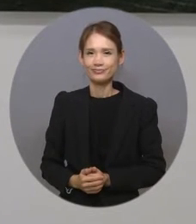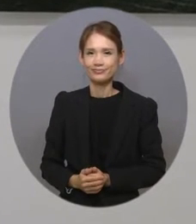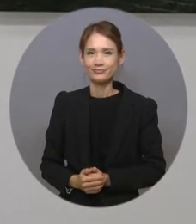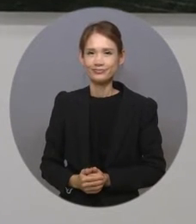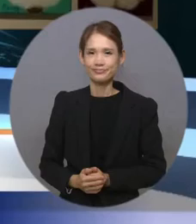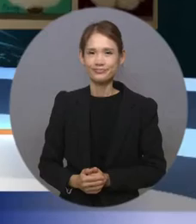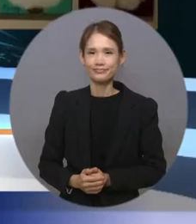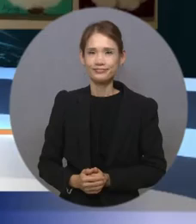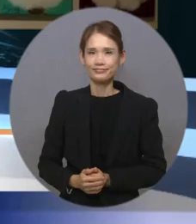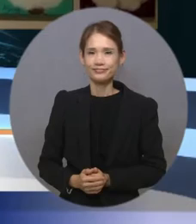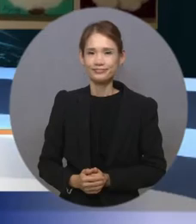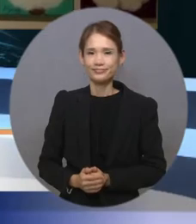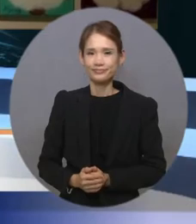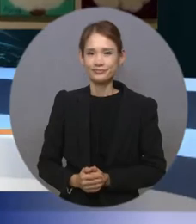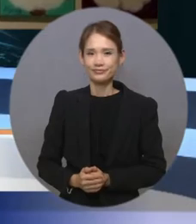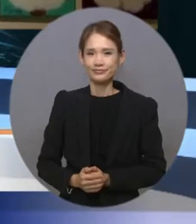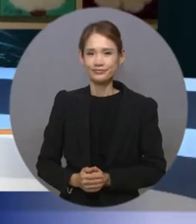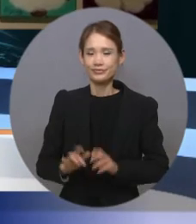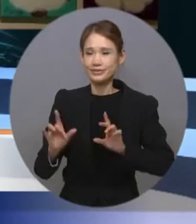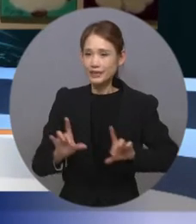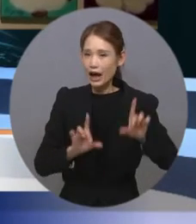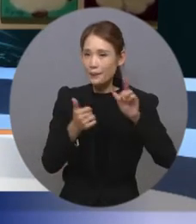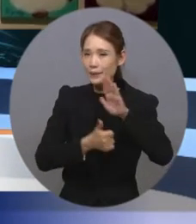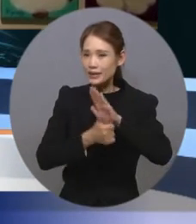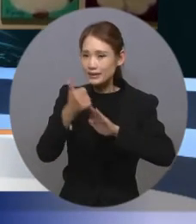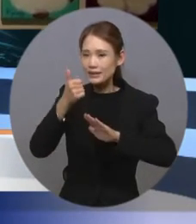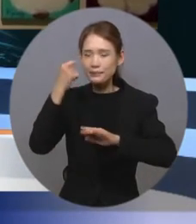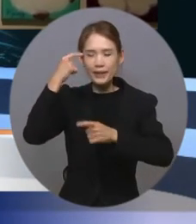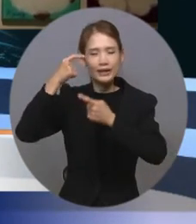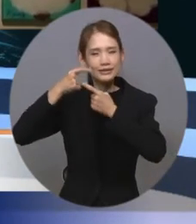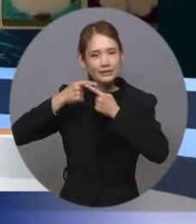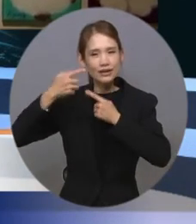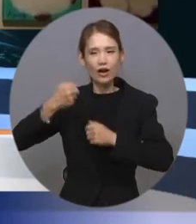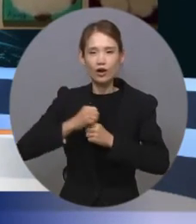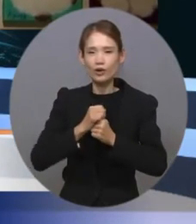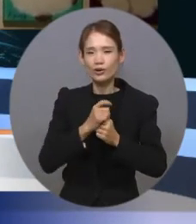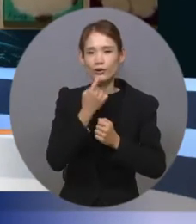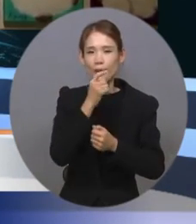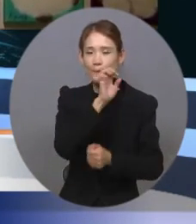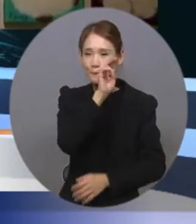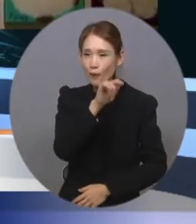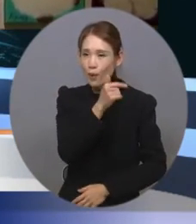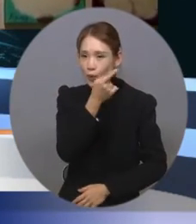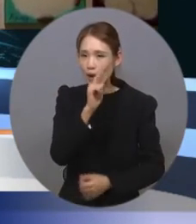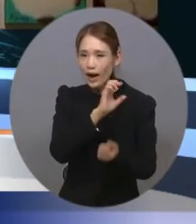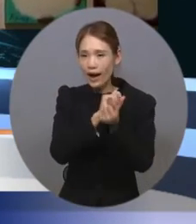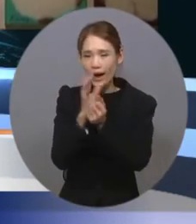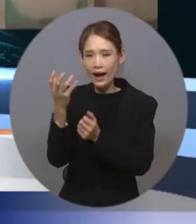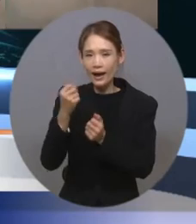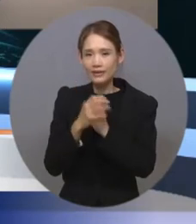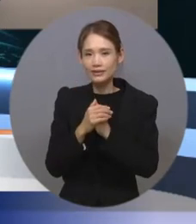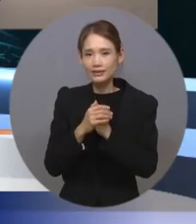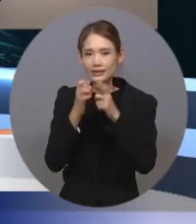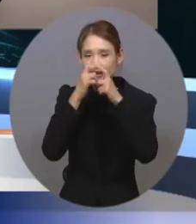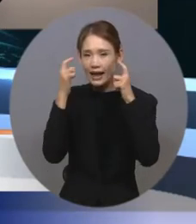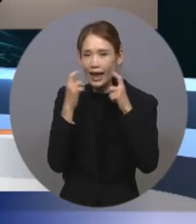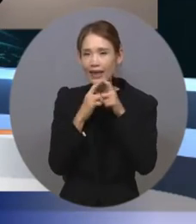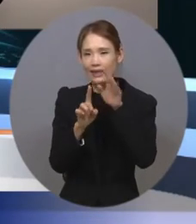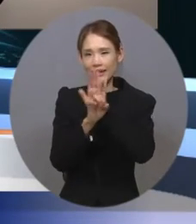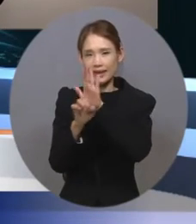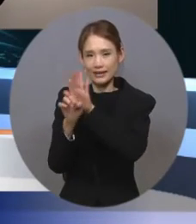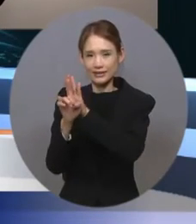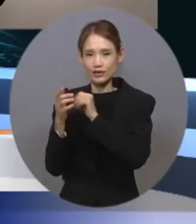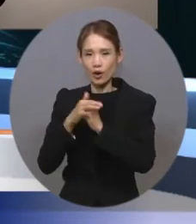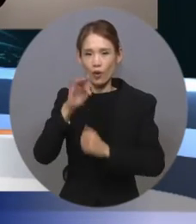정은선입니다. 삶의 희망과 긍정을 목화 작품을 통해 전하는 이혜경 작가의 개인전을